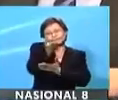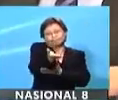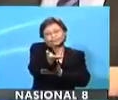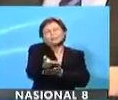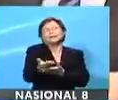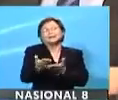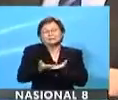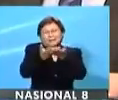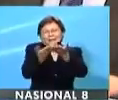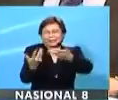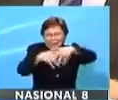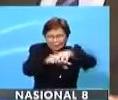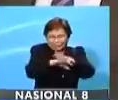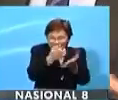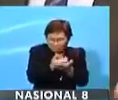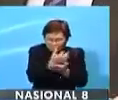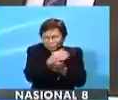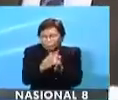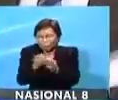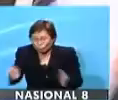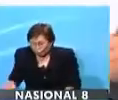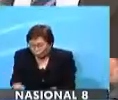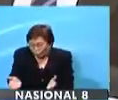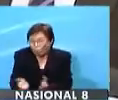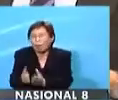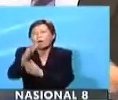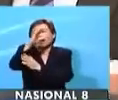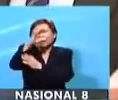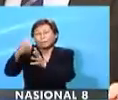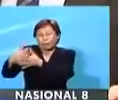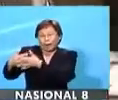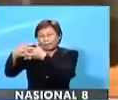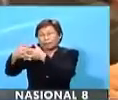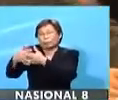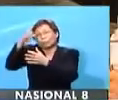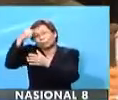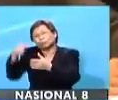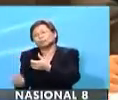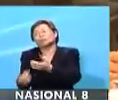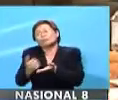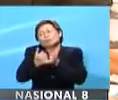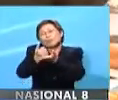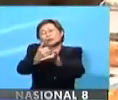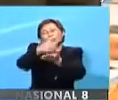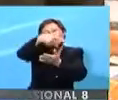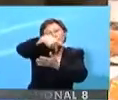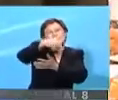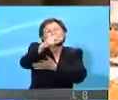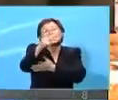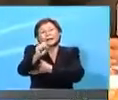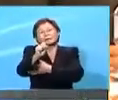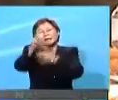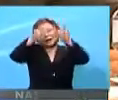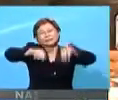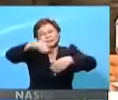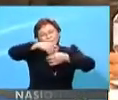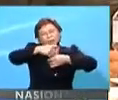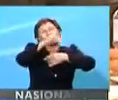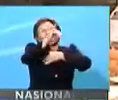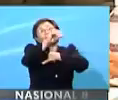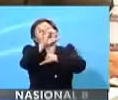cadangan integrasi ekonomi dan inisiatif beberapa buah syarikat Amerika Syarikat untuk membantu PKS ASEAN dalam teknologi